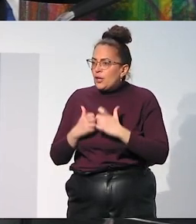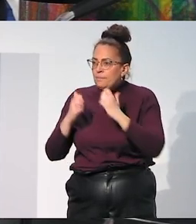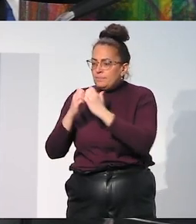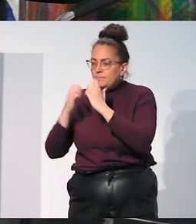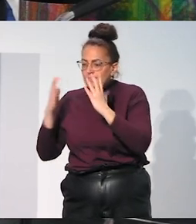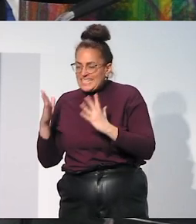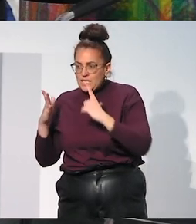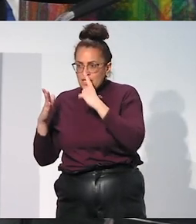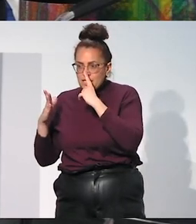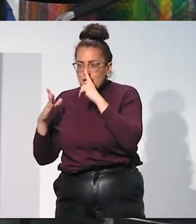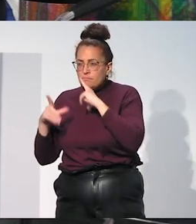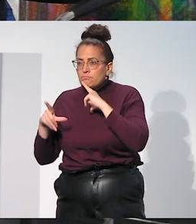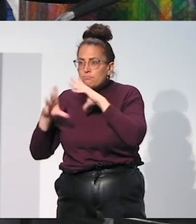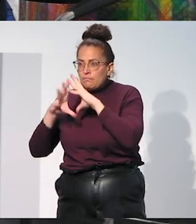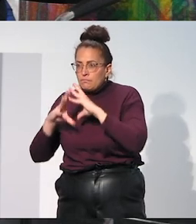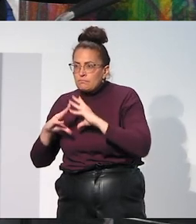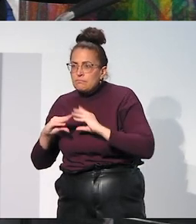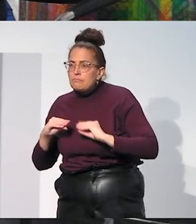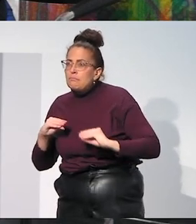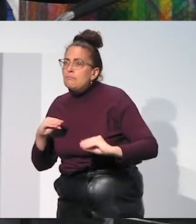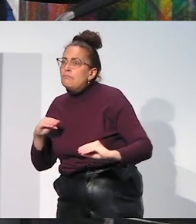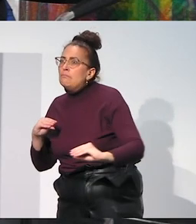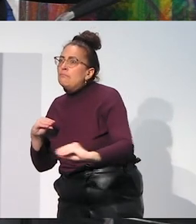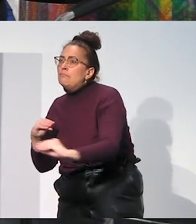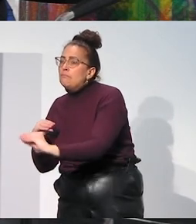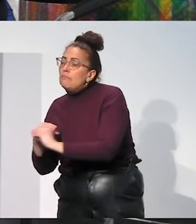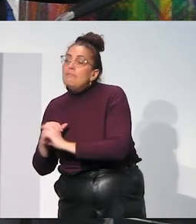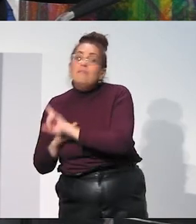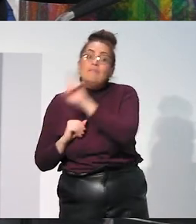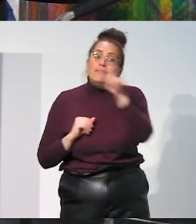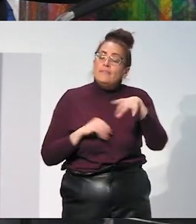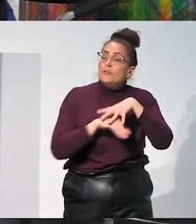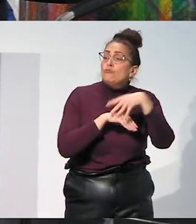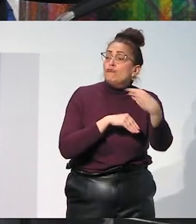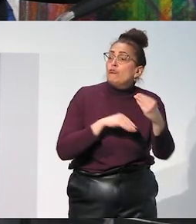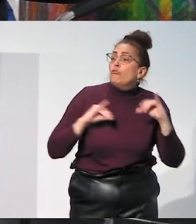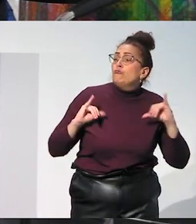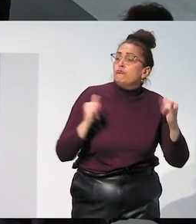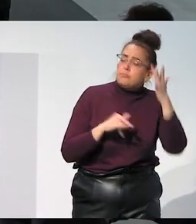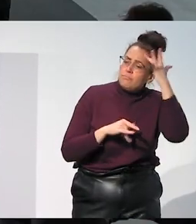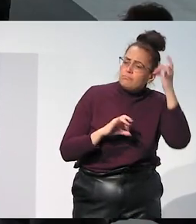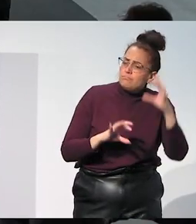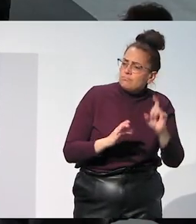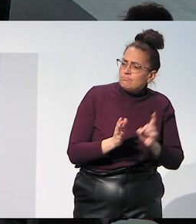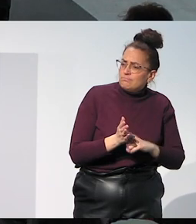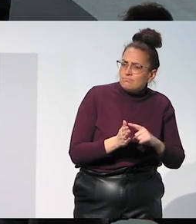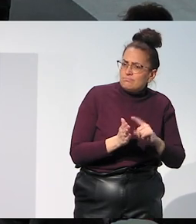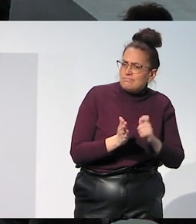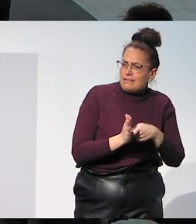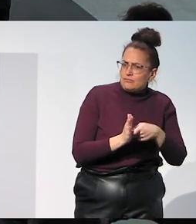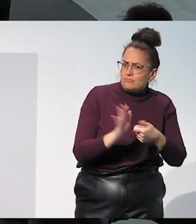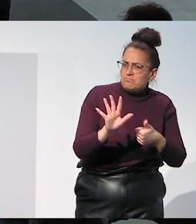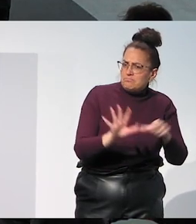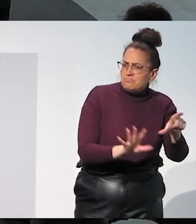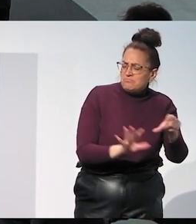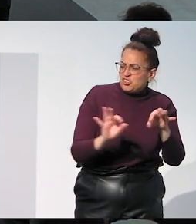l'intérieur et les enfants qui jouent à l'extérieur. Alors on est au printemps 67. Oui. Et vous avez employé une expression